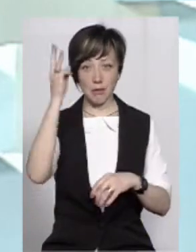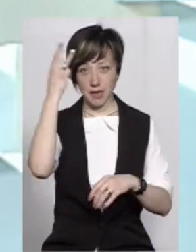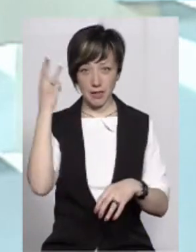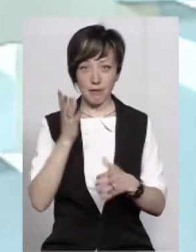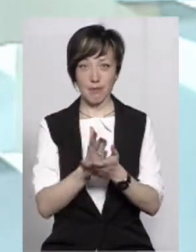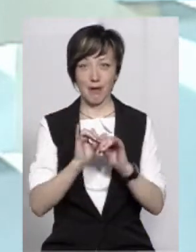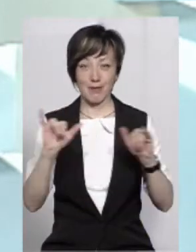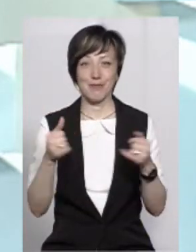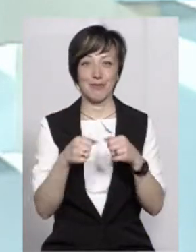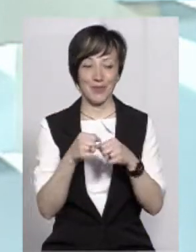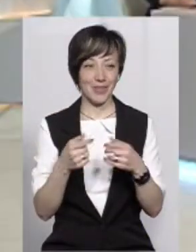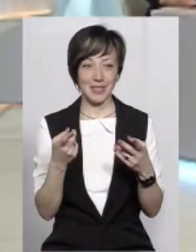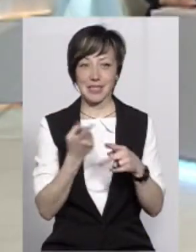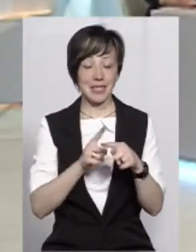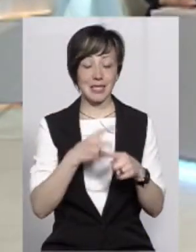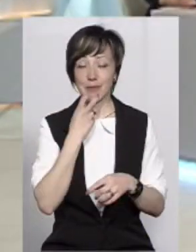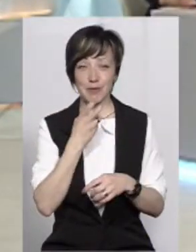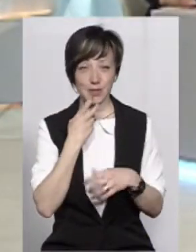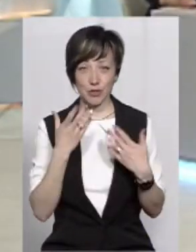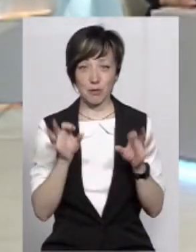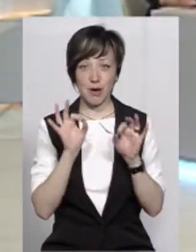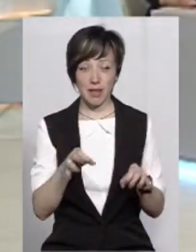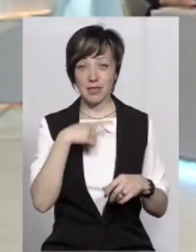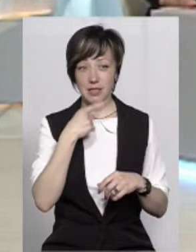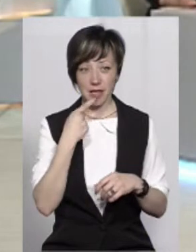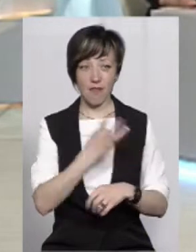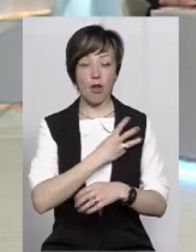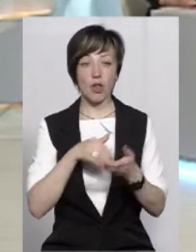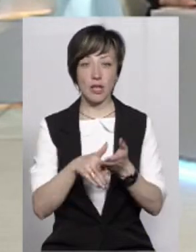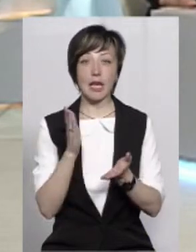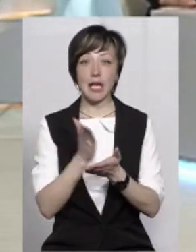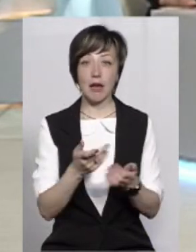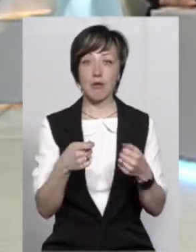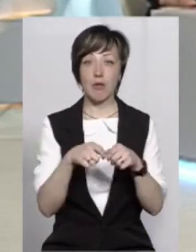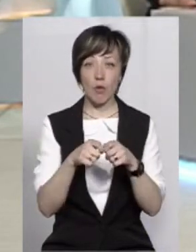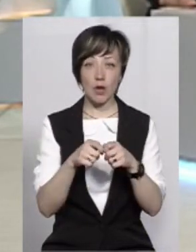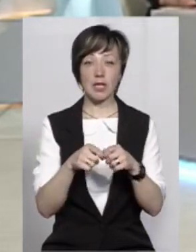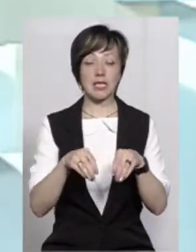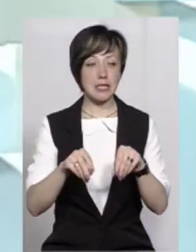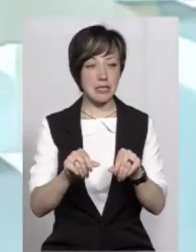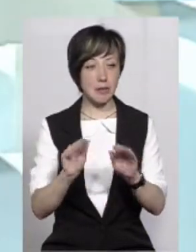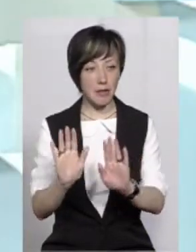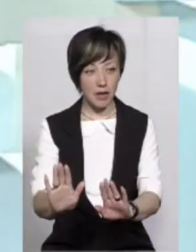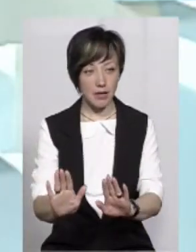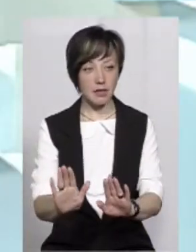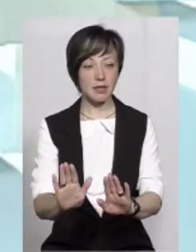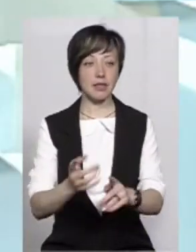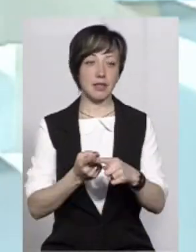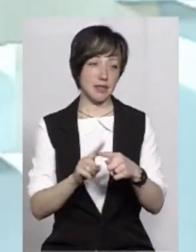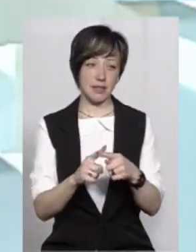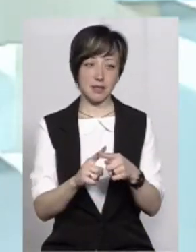в блохах. Знаєте, ну це смішно. От правильно сказали волонтери, що є блохи земляні, є блохи.